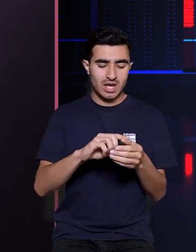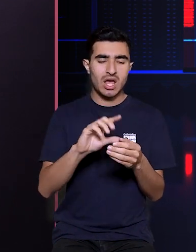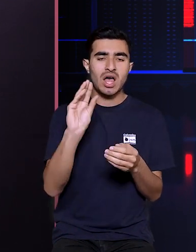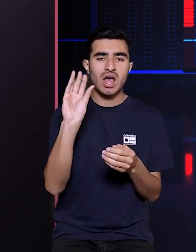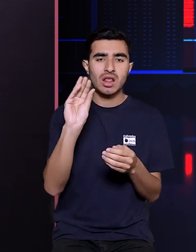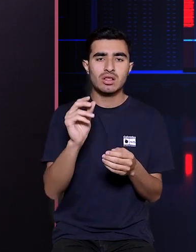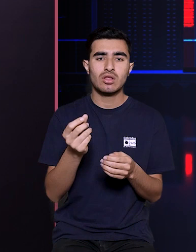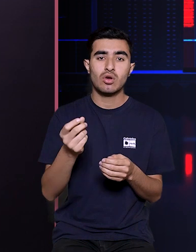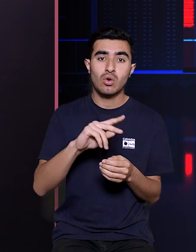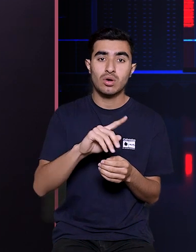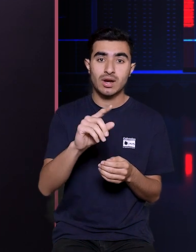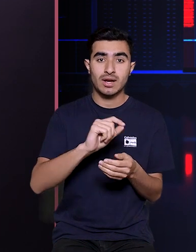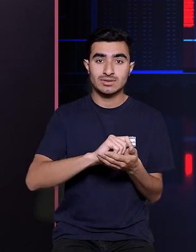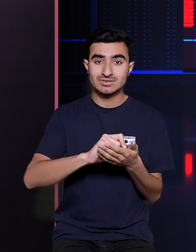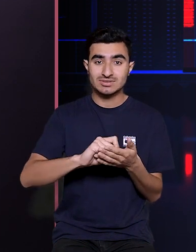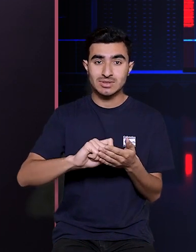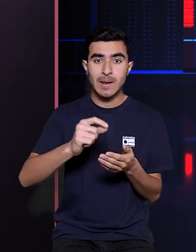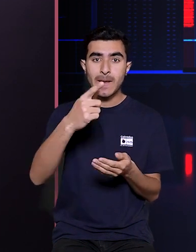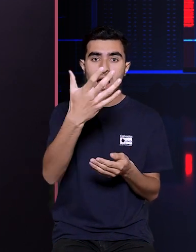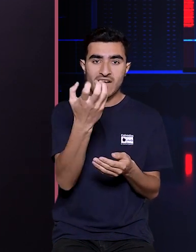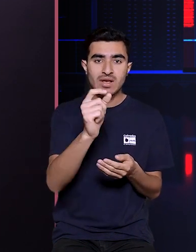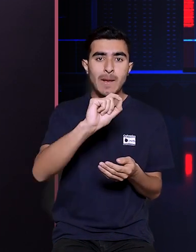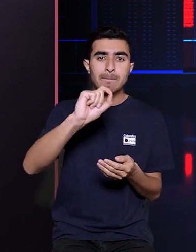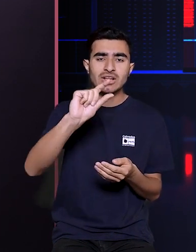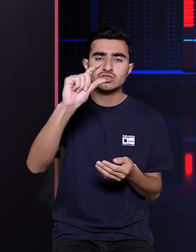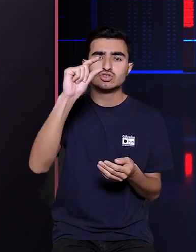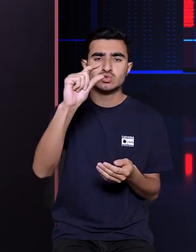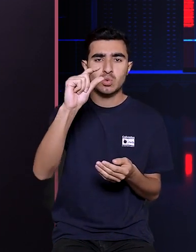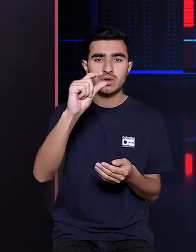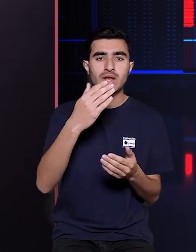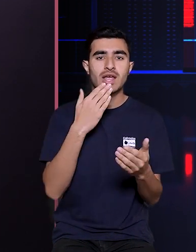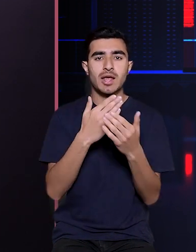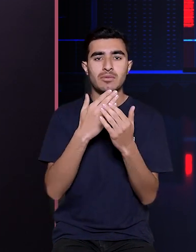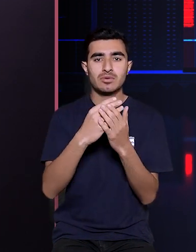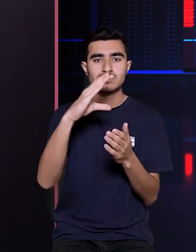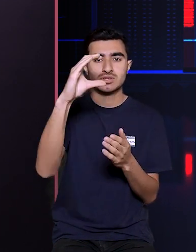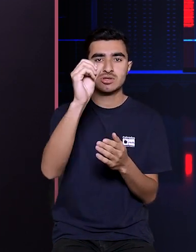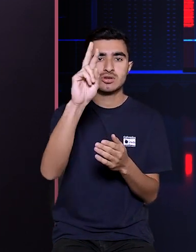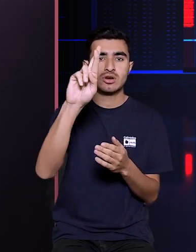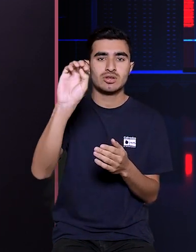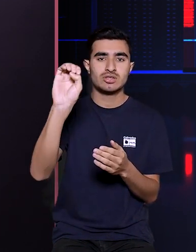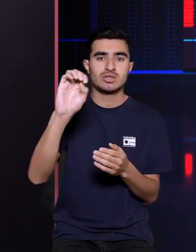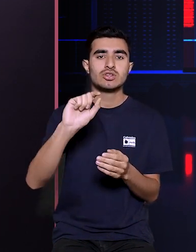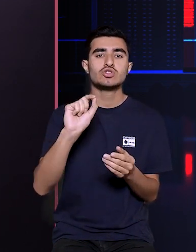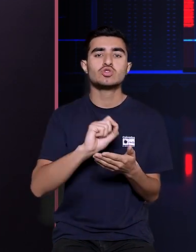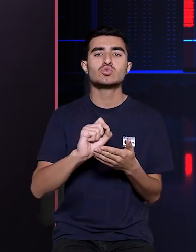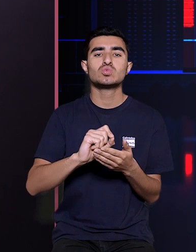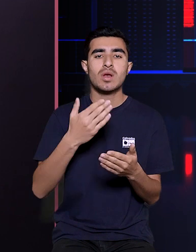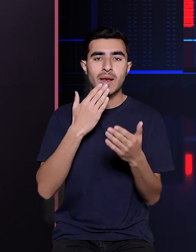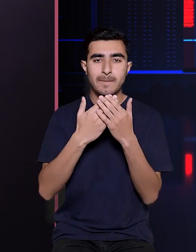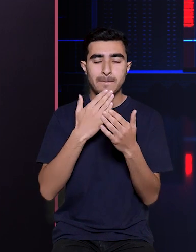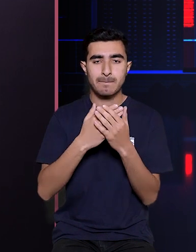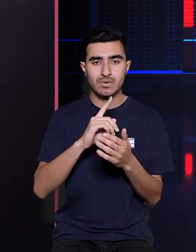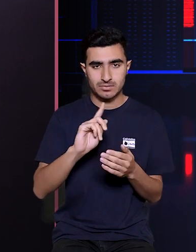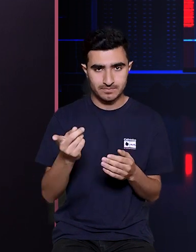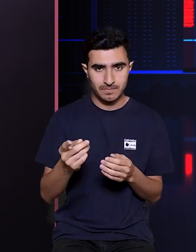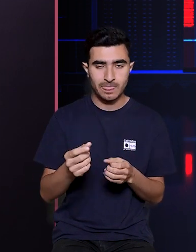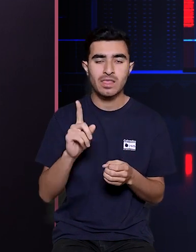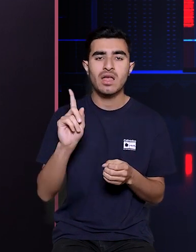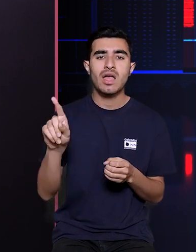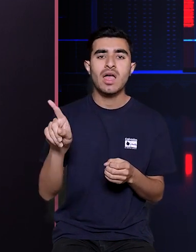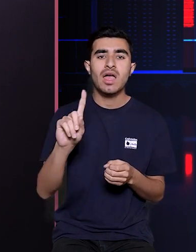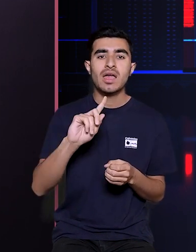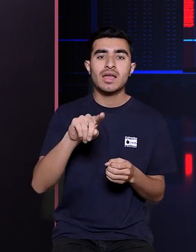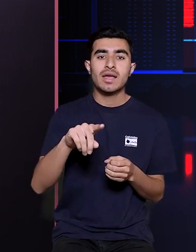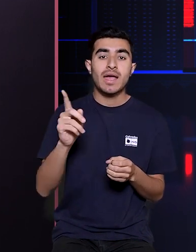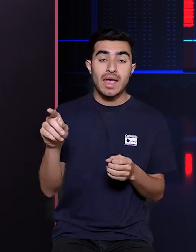की मालिक, केयर फाउंडेशन के एक स्कूल में पढ़ती। केयर फाउंडेशन के स्कूल ने मेरे बड़े बेटे